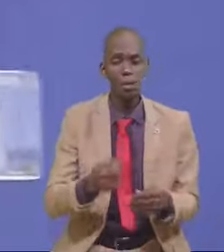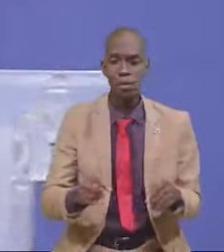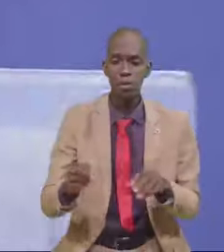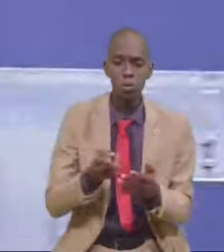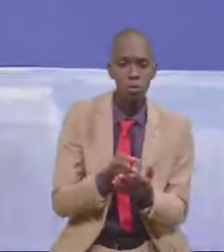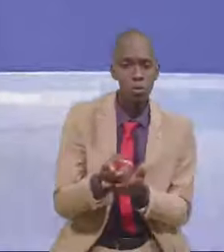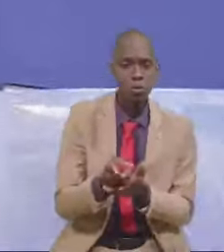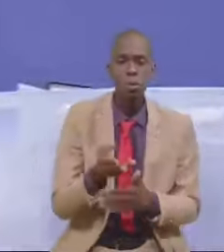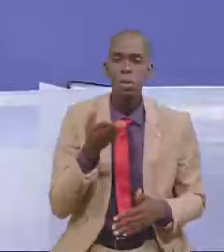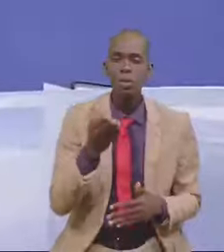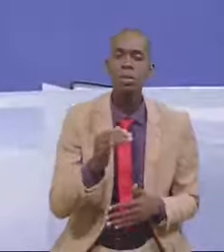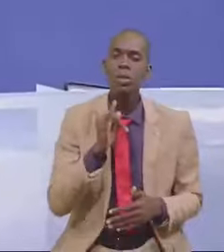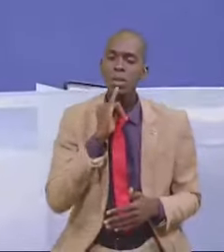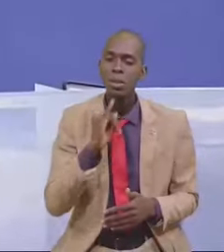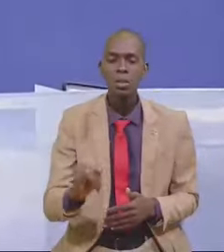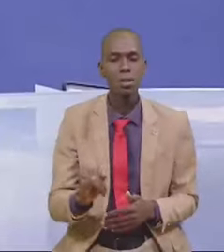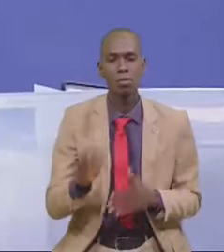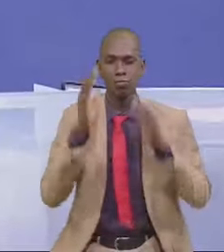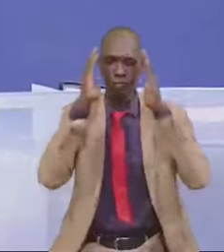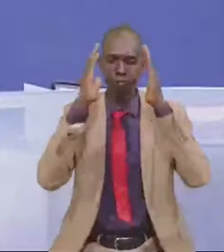la détermination.